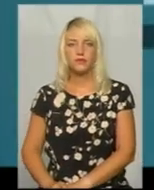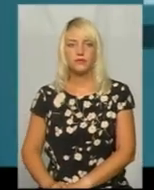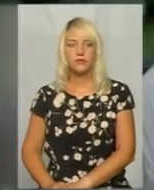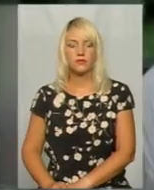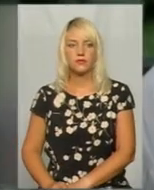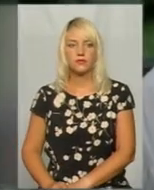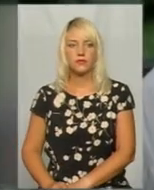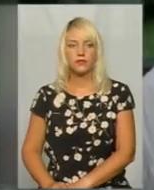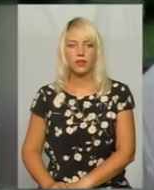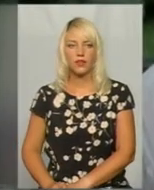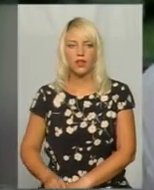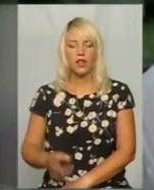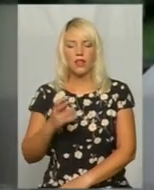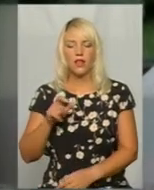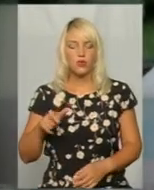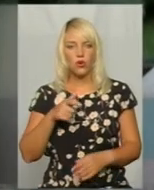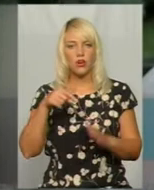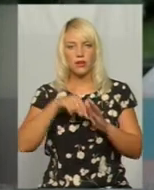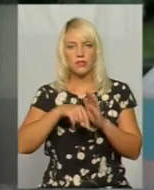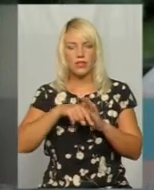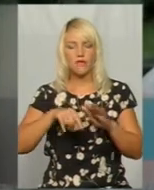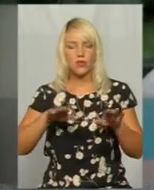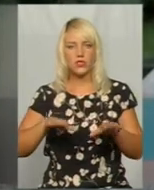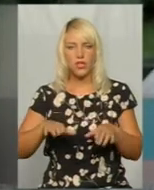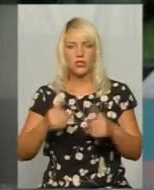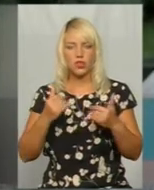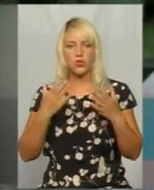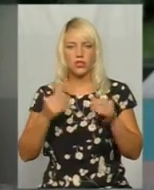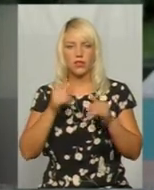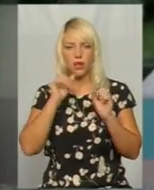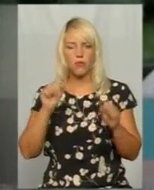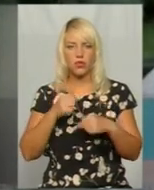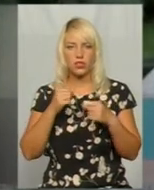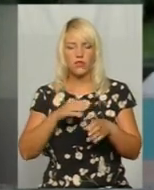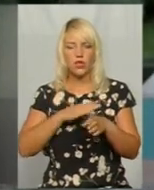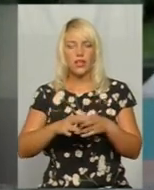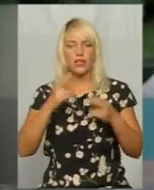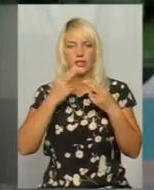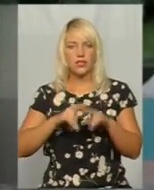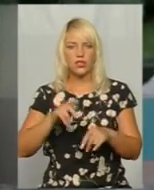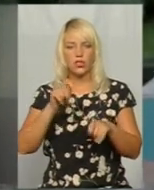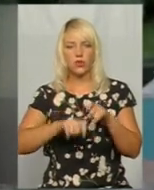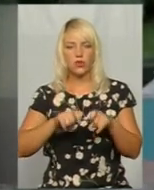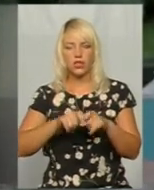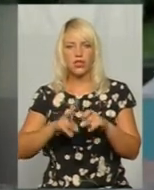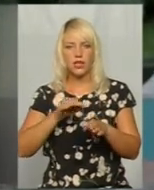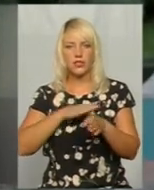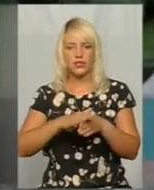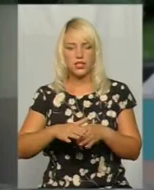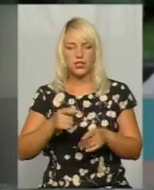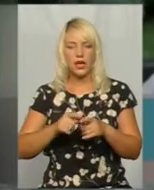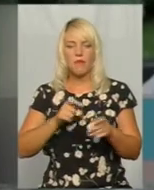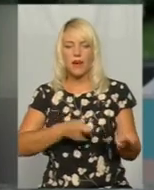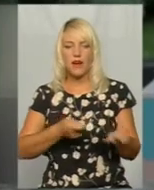На дорогах місцевого значення на сьогоднішній день неможливо здійснювати технічну контроль за здійсненням перевезень вантажу вагових